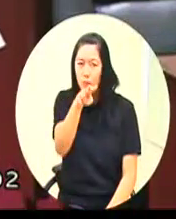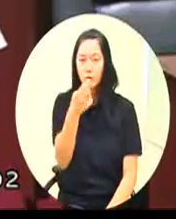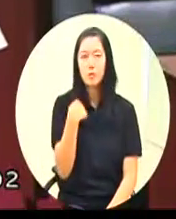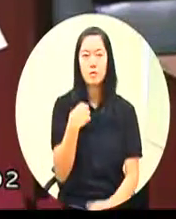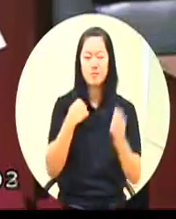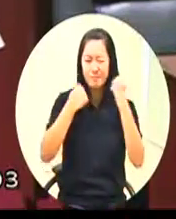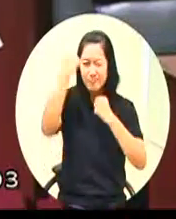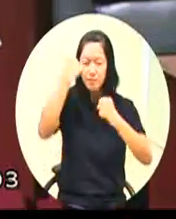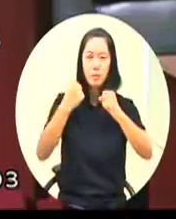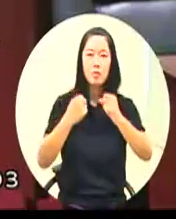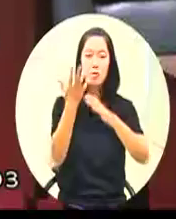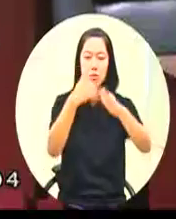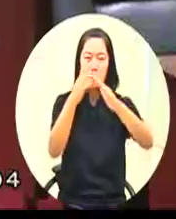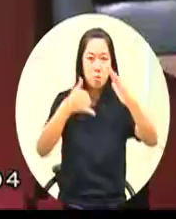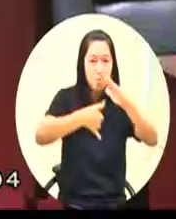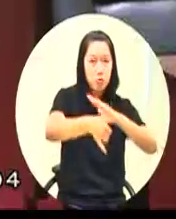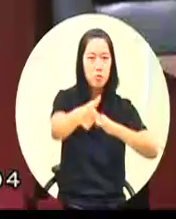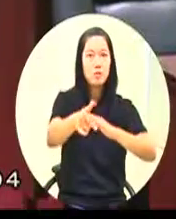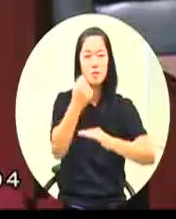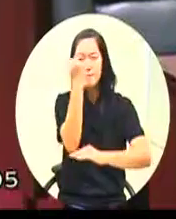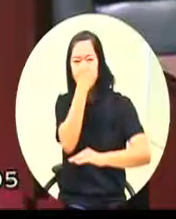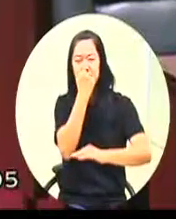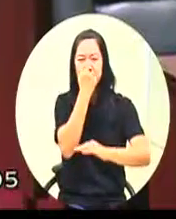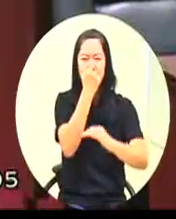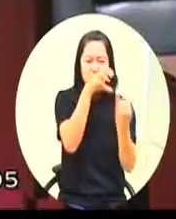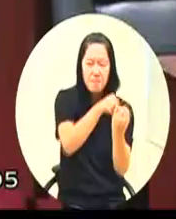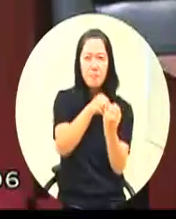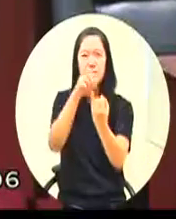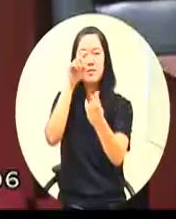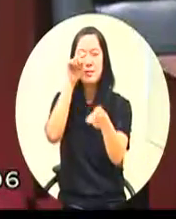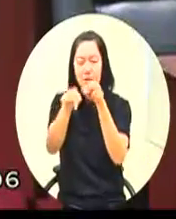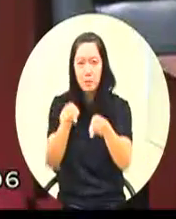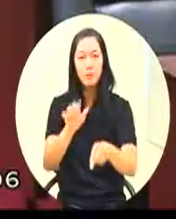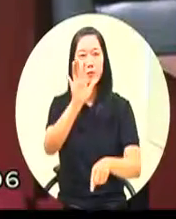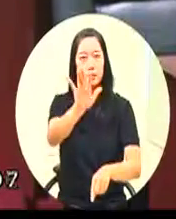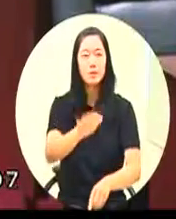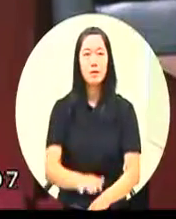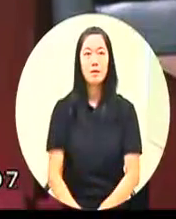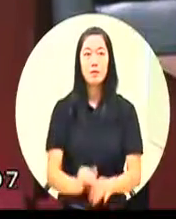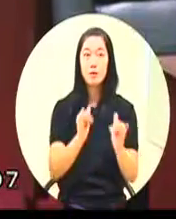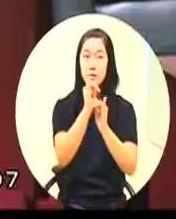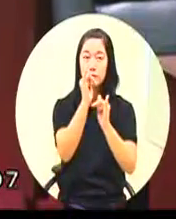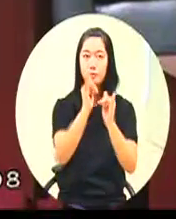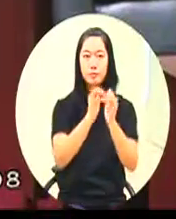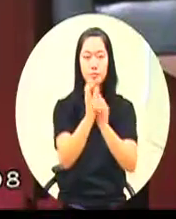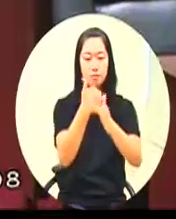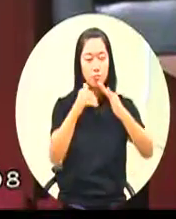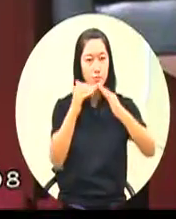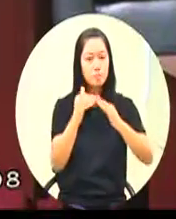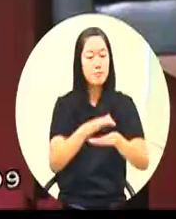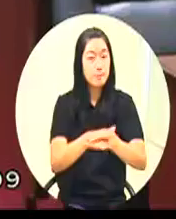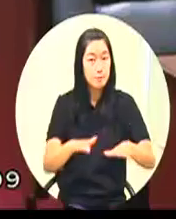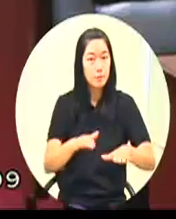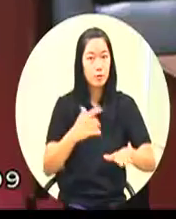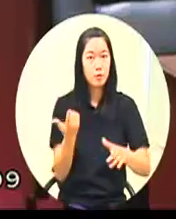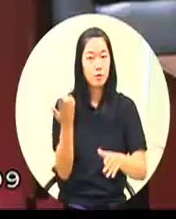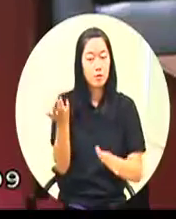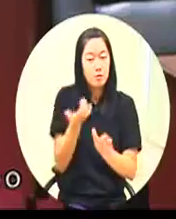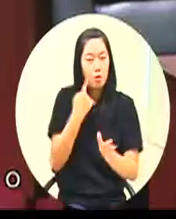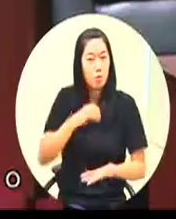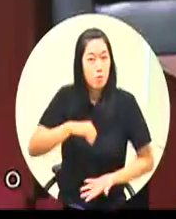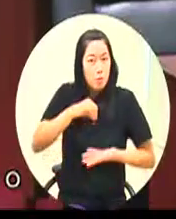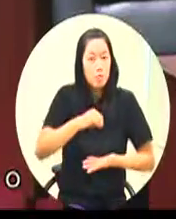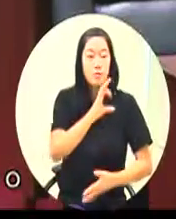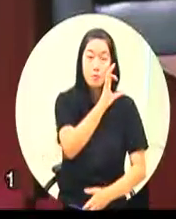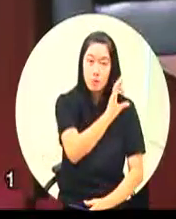学校，然后被歹徒欺负等等。所以校园安全，我觉得刚刚我从一开始提到的厕所的部分，